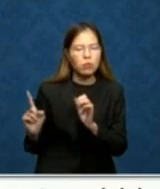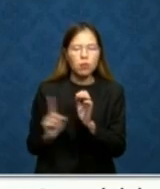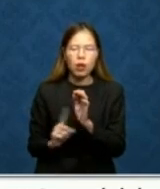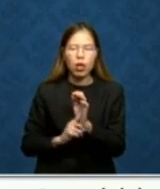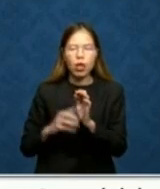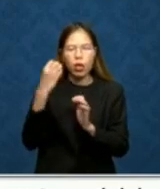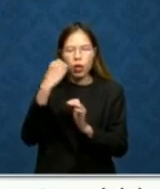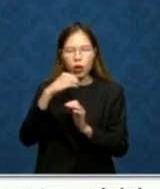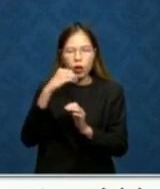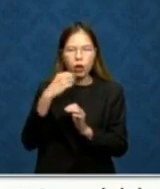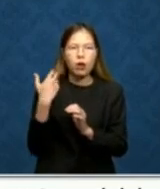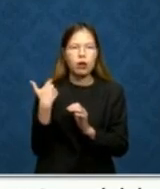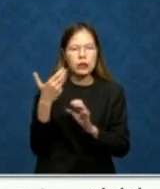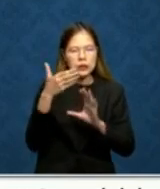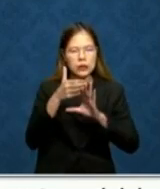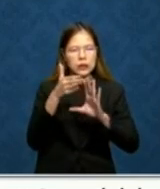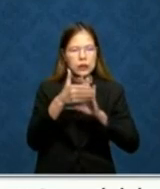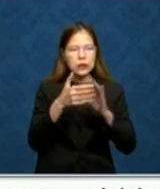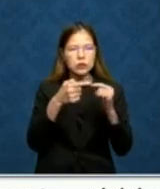กสไลด์ต่อไปเลยค่ะเ